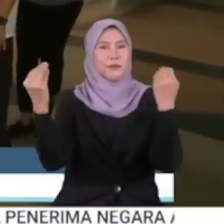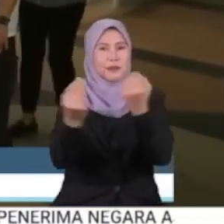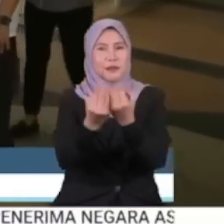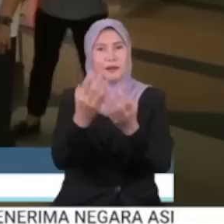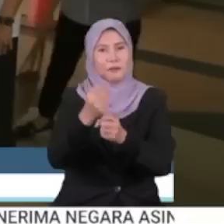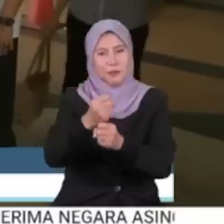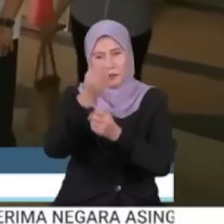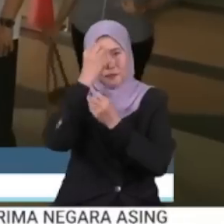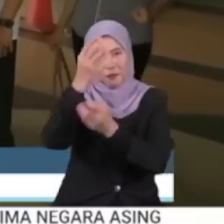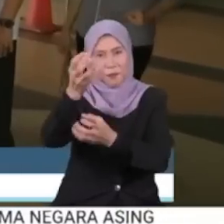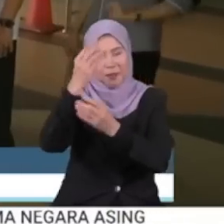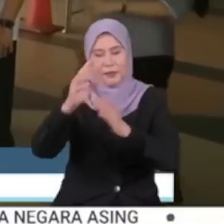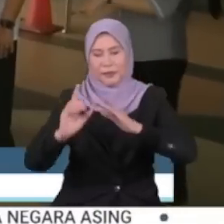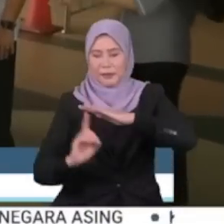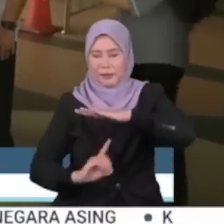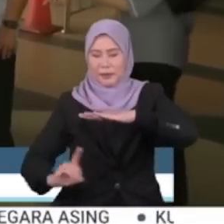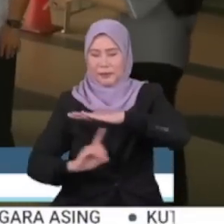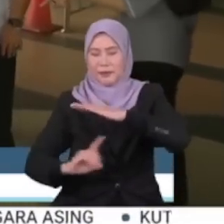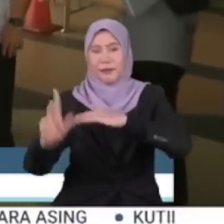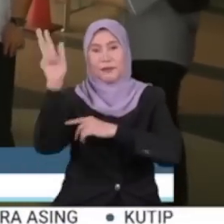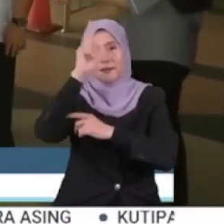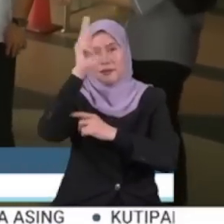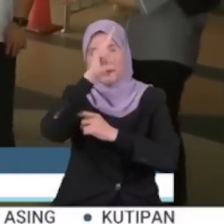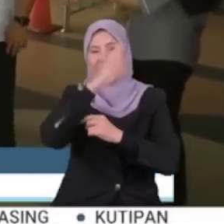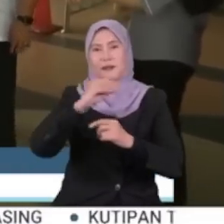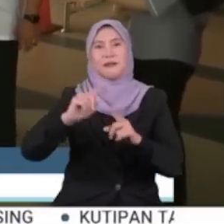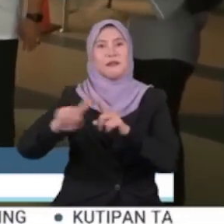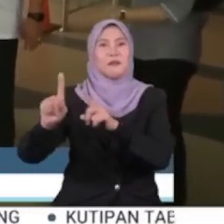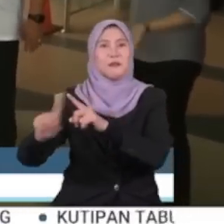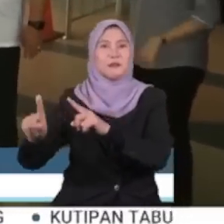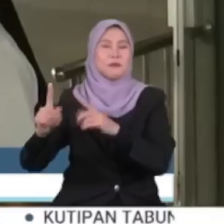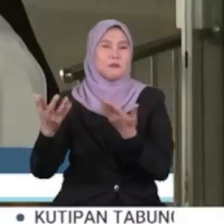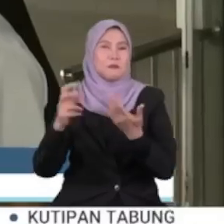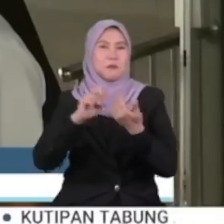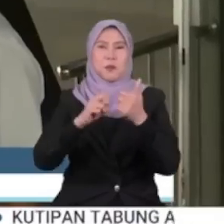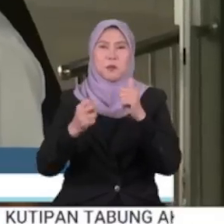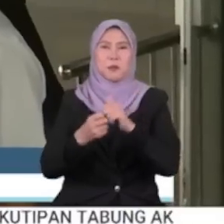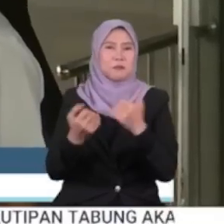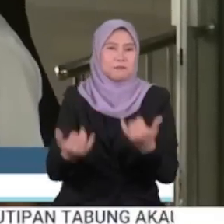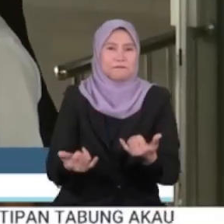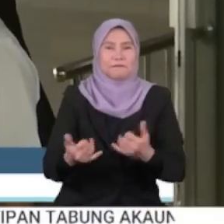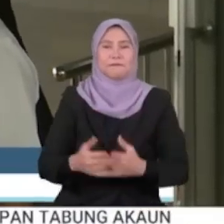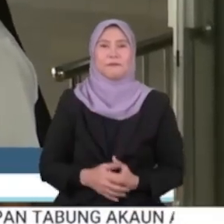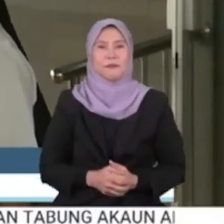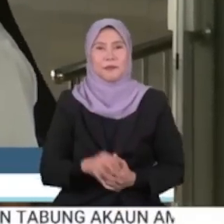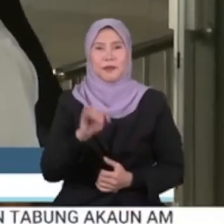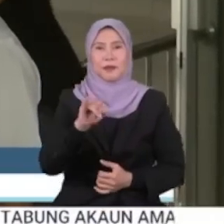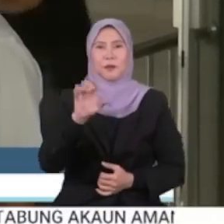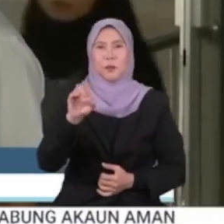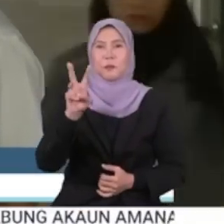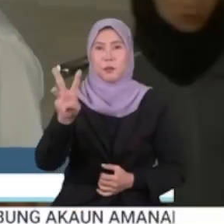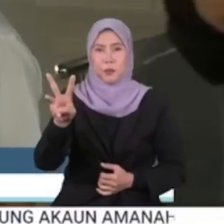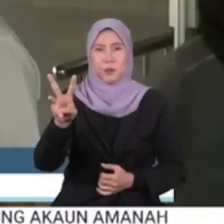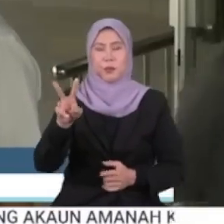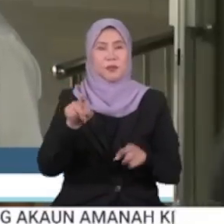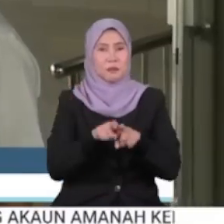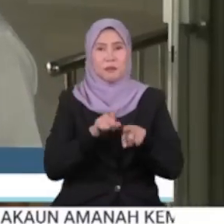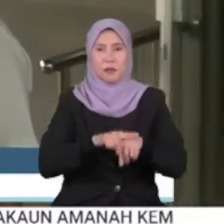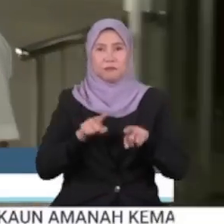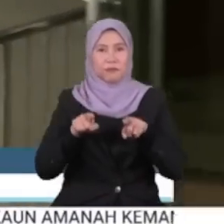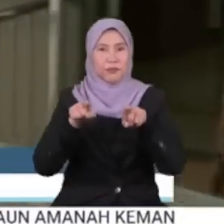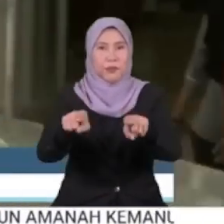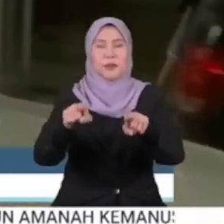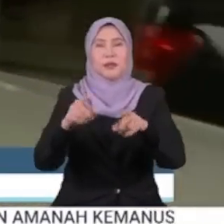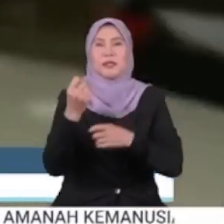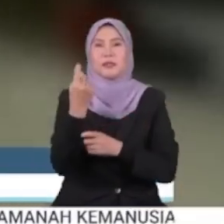mendapatkan maklumat berkaitan dasar-dasar kerajaan serta pelbagai maklumat isu semasa. IOW berlangsung serentak di